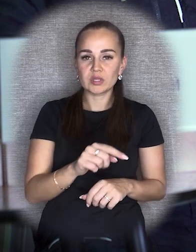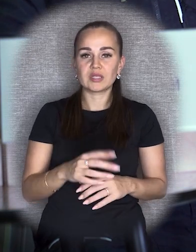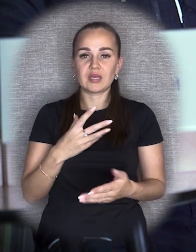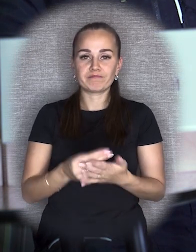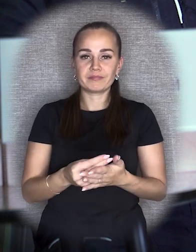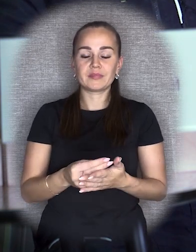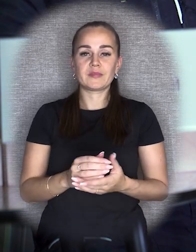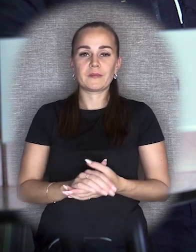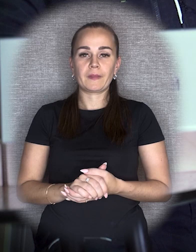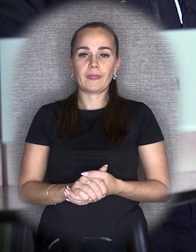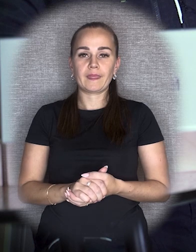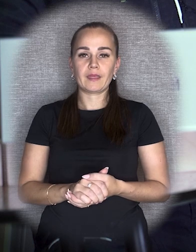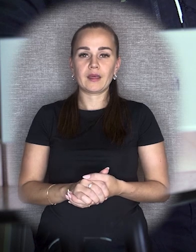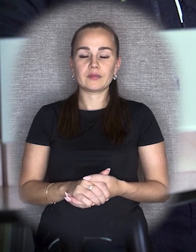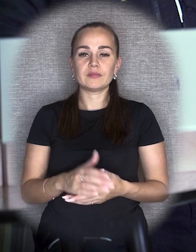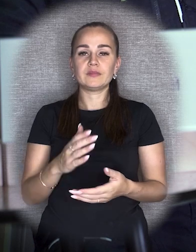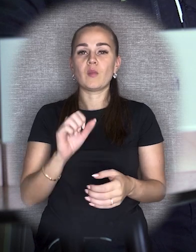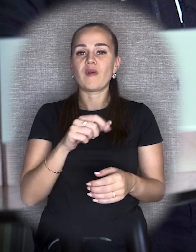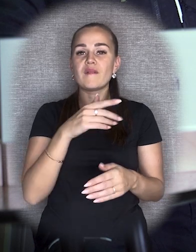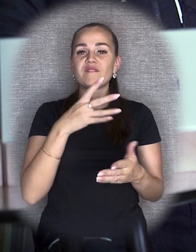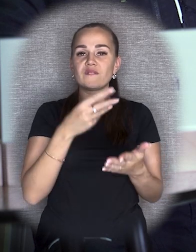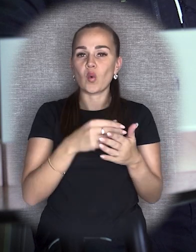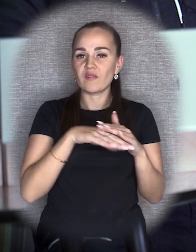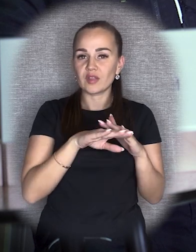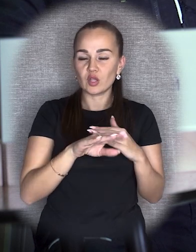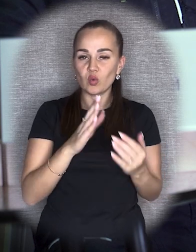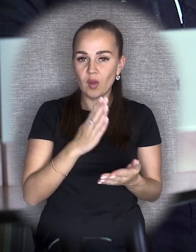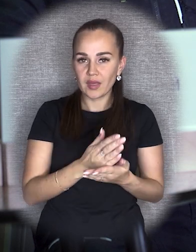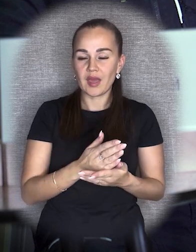видеть соответствующие видео, и